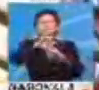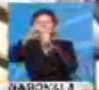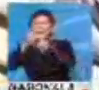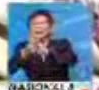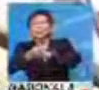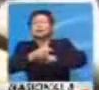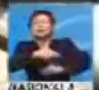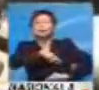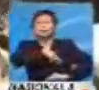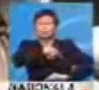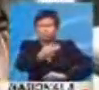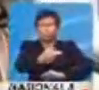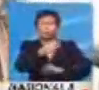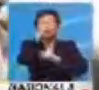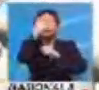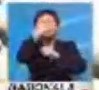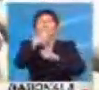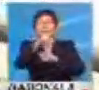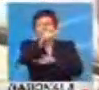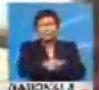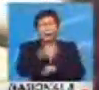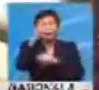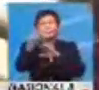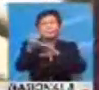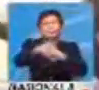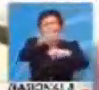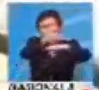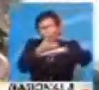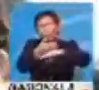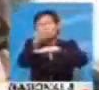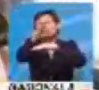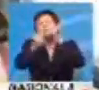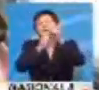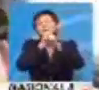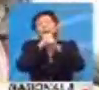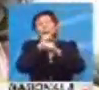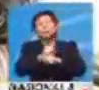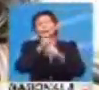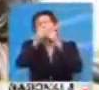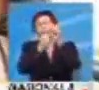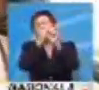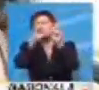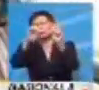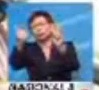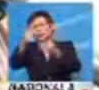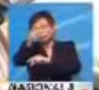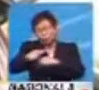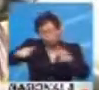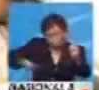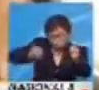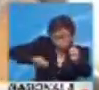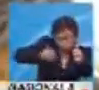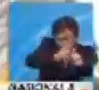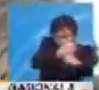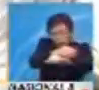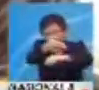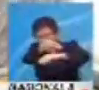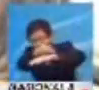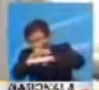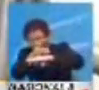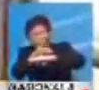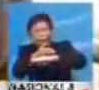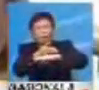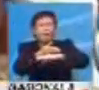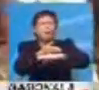kematian amino Rasyid 15 tahun pada 26 April 2010 mangsa dikejar dan ditembak di jalan tarian 11